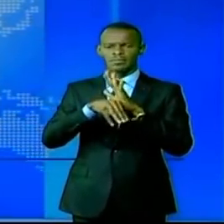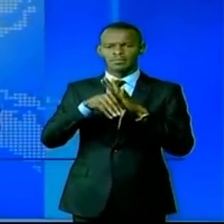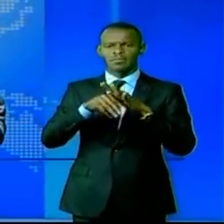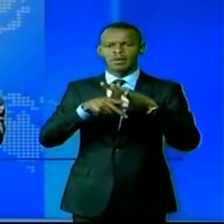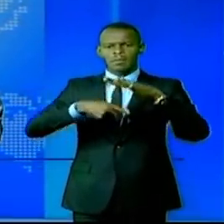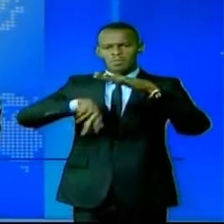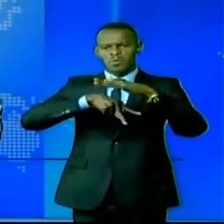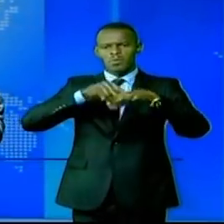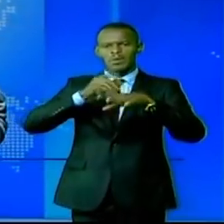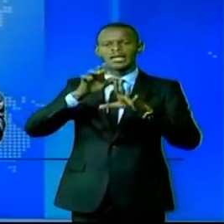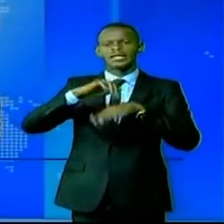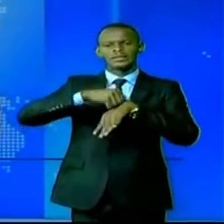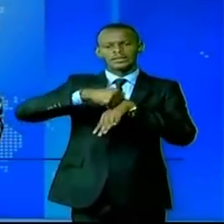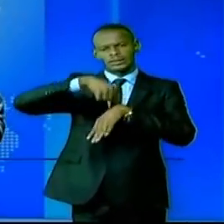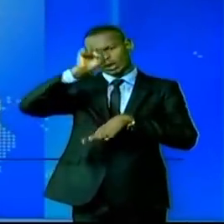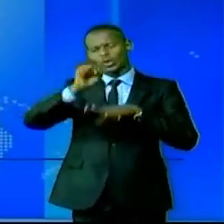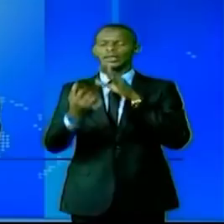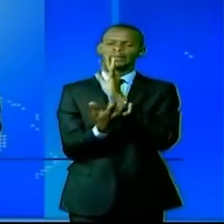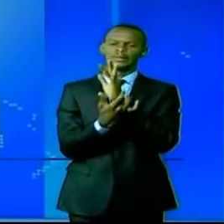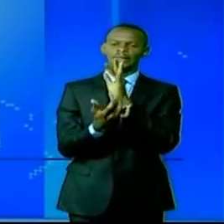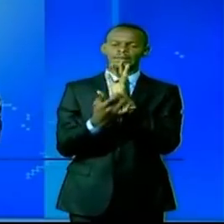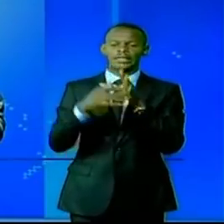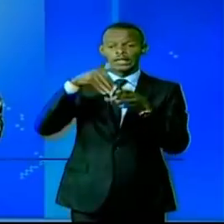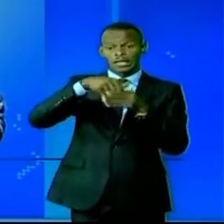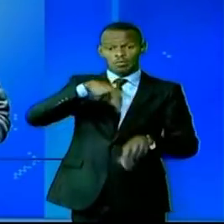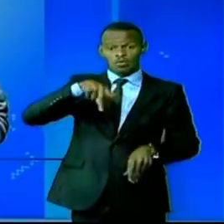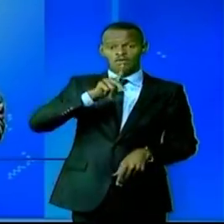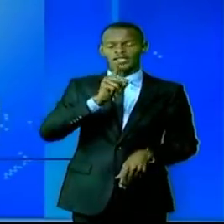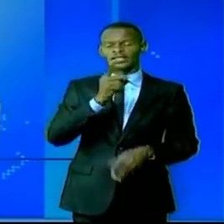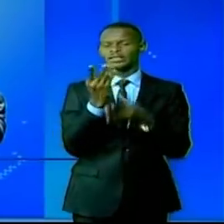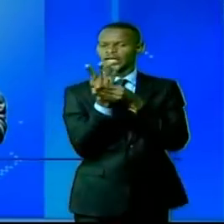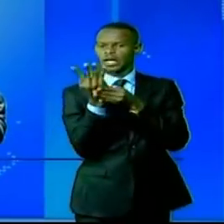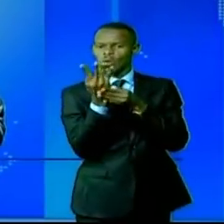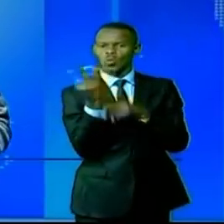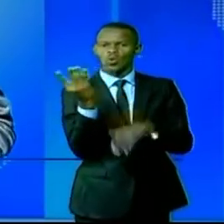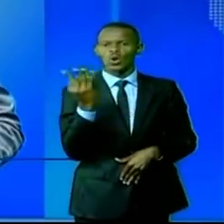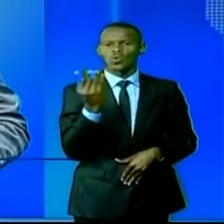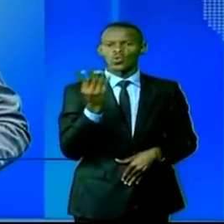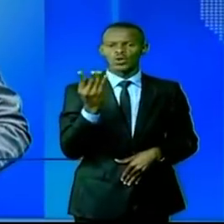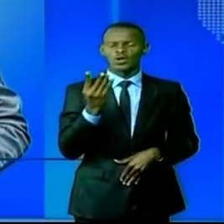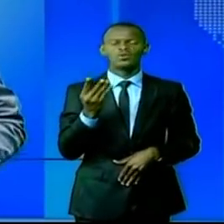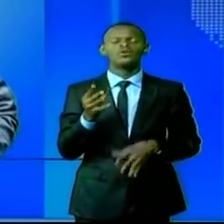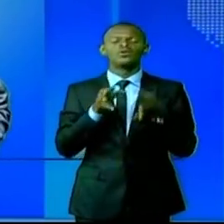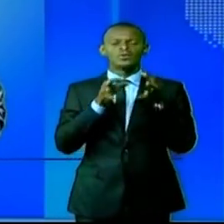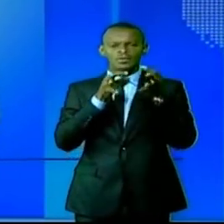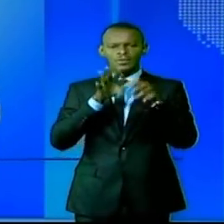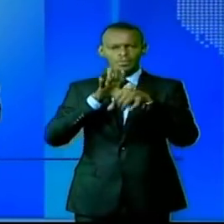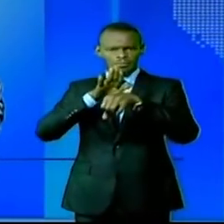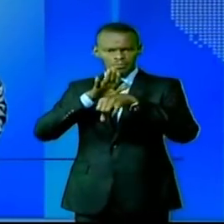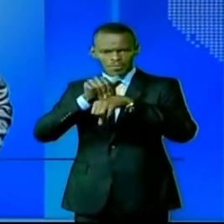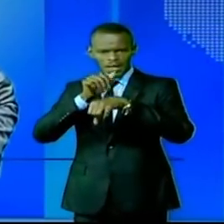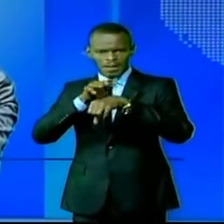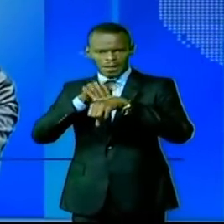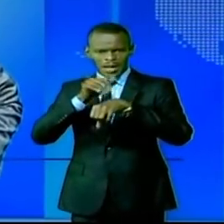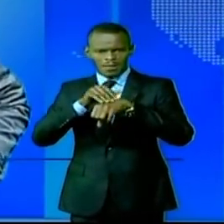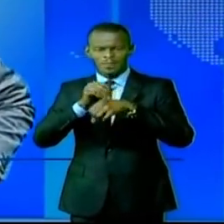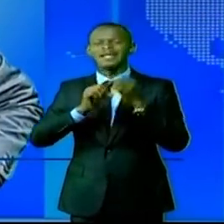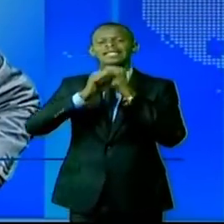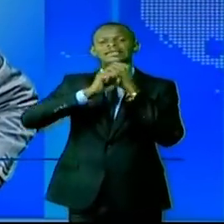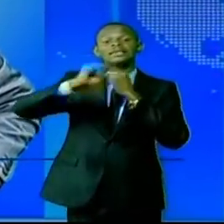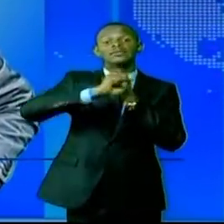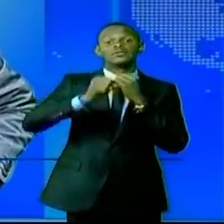province du Kwilu, l'heure est à la sensibilisation des élèves sur la bonne conduite et assiduité. Reportage